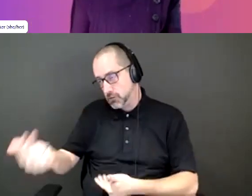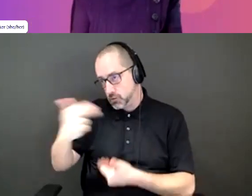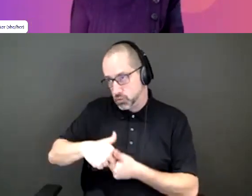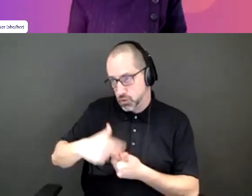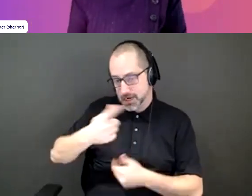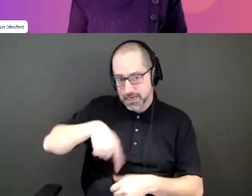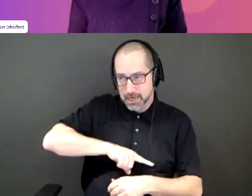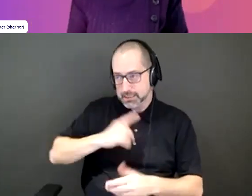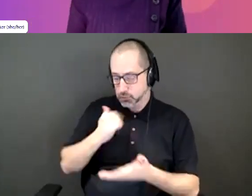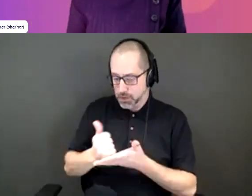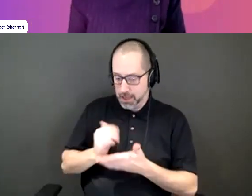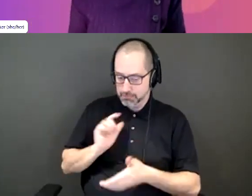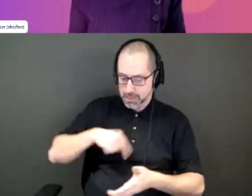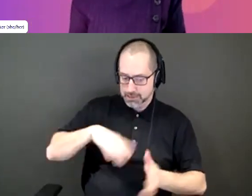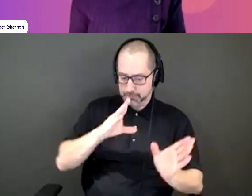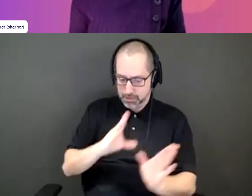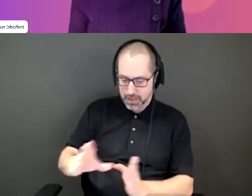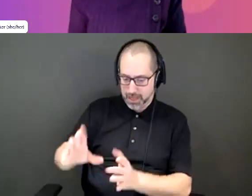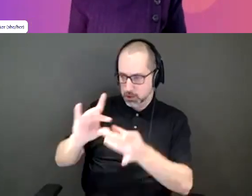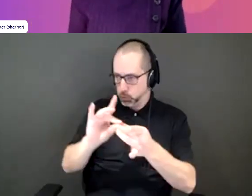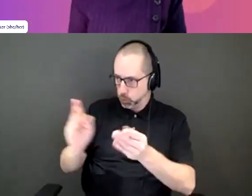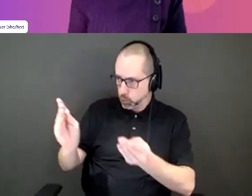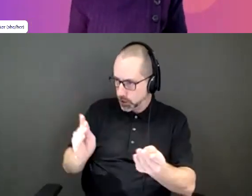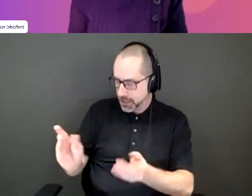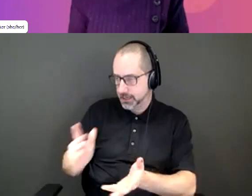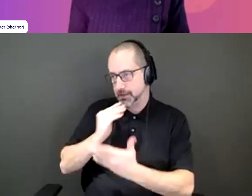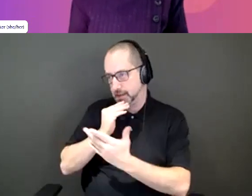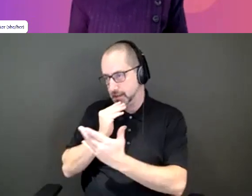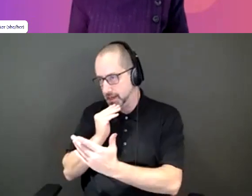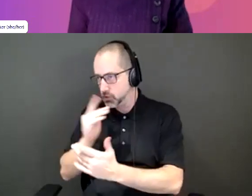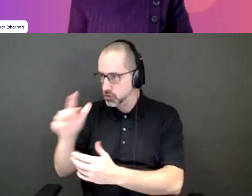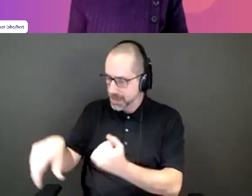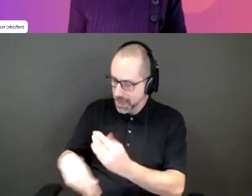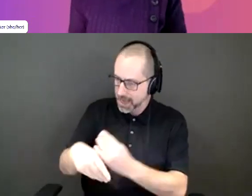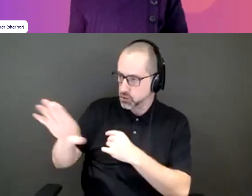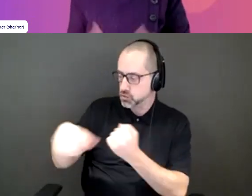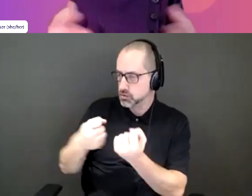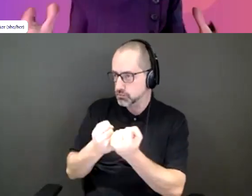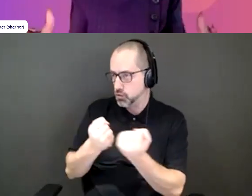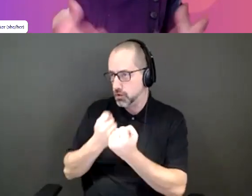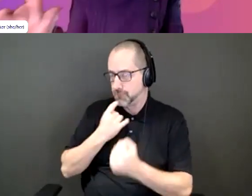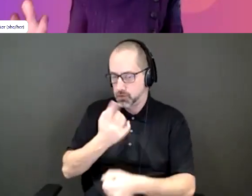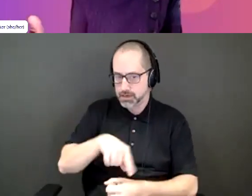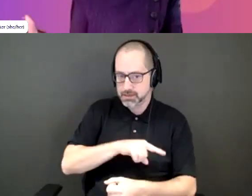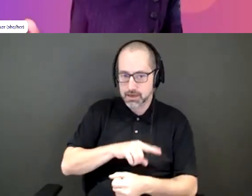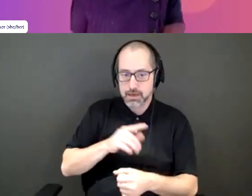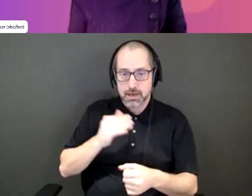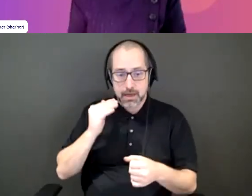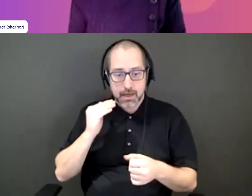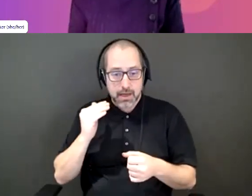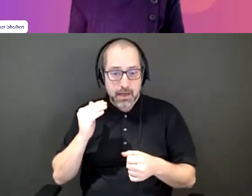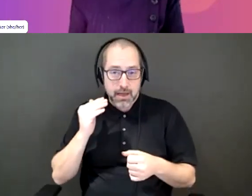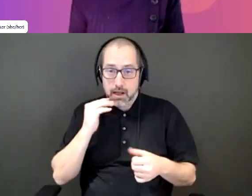d'avoir été là de nous aider à planifier coordonnées cet événement et d'ajouter votre appui donc